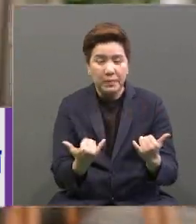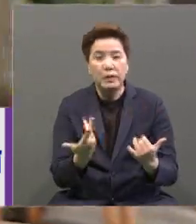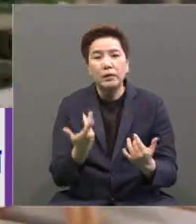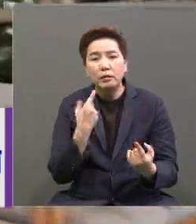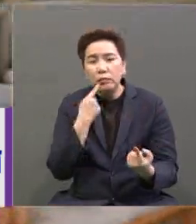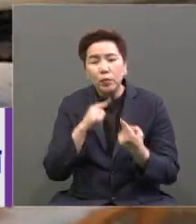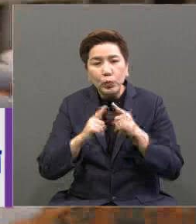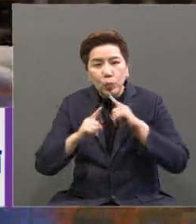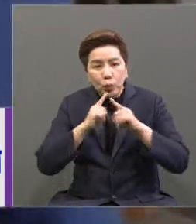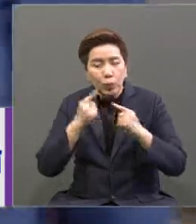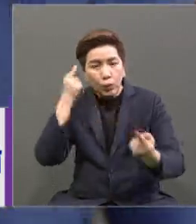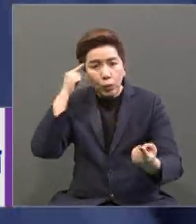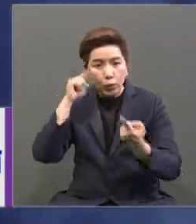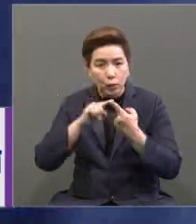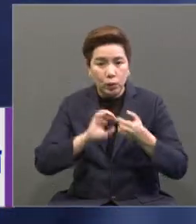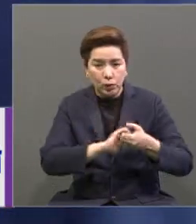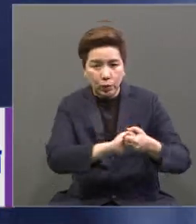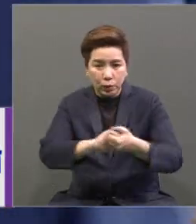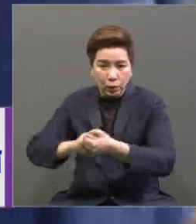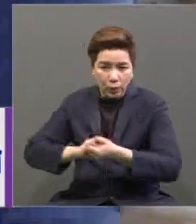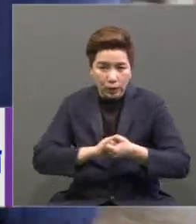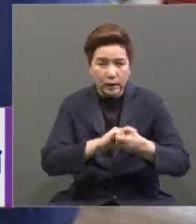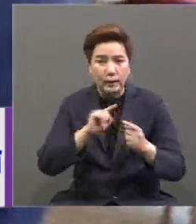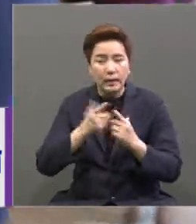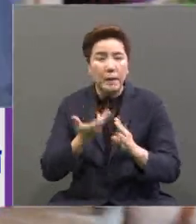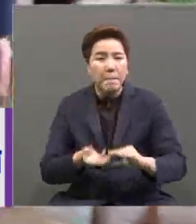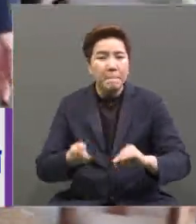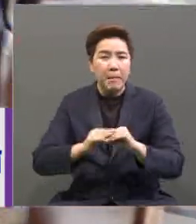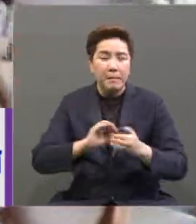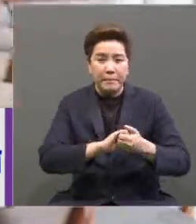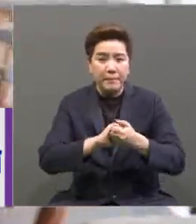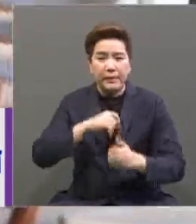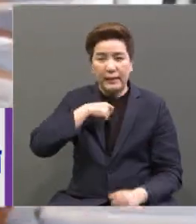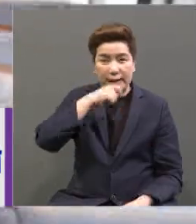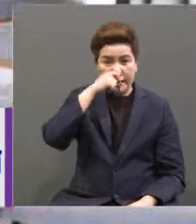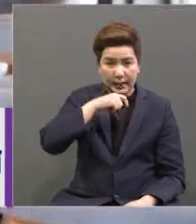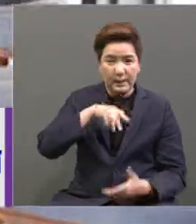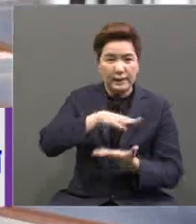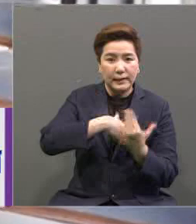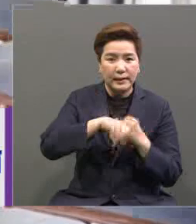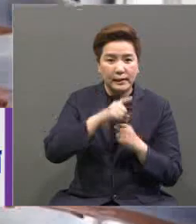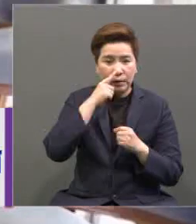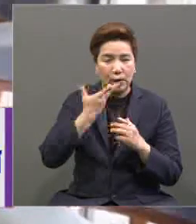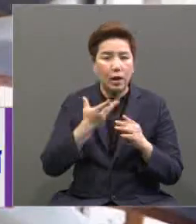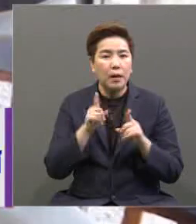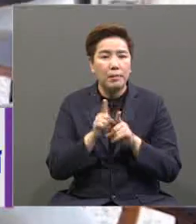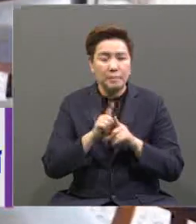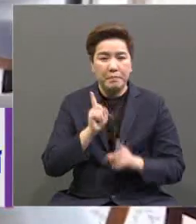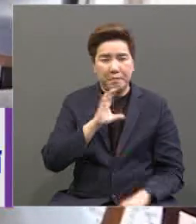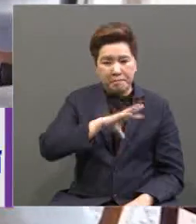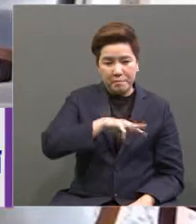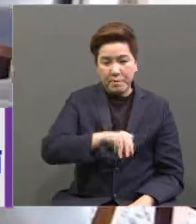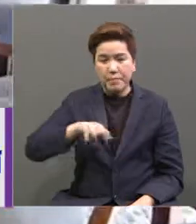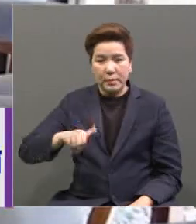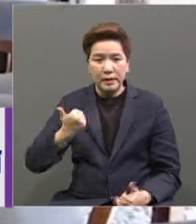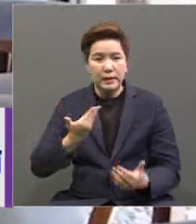ก็หารือถึงความสำคัญเกี่ยวกับการเพิ่มความร่วมมือทางเศรษฐกิจโดยเฉพาะความร่วมมือระดับมณฑลเนื่อง